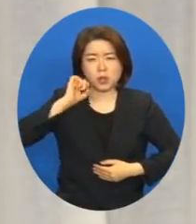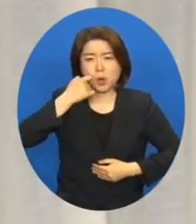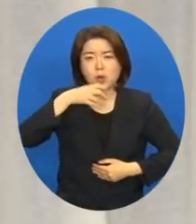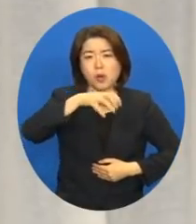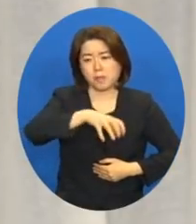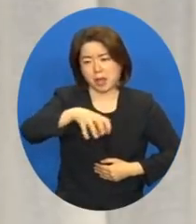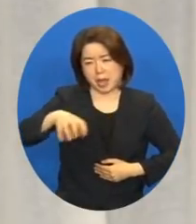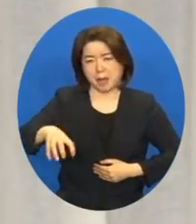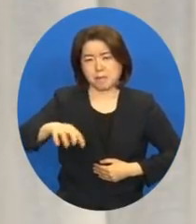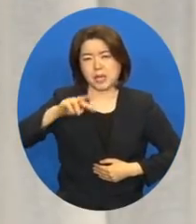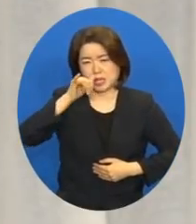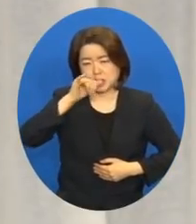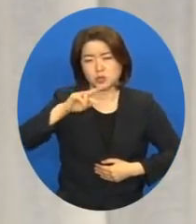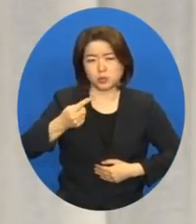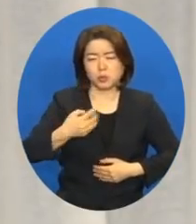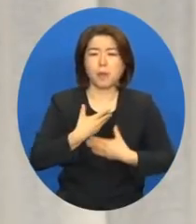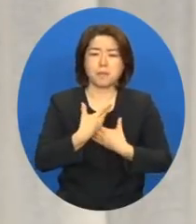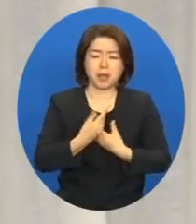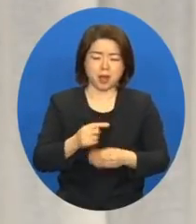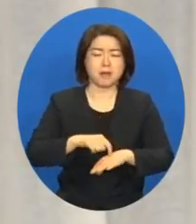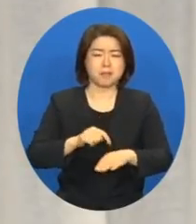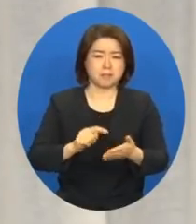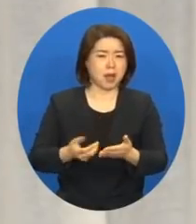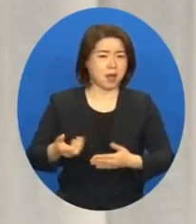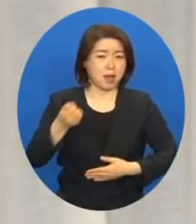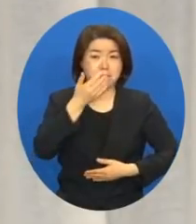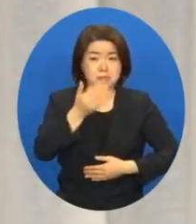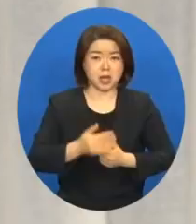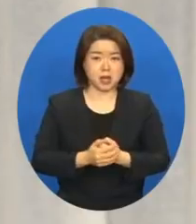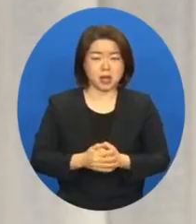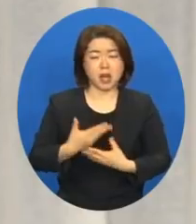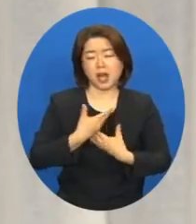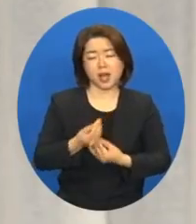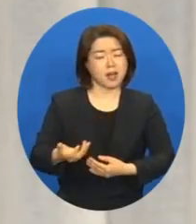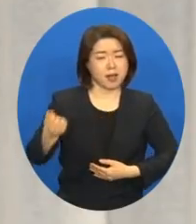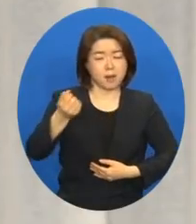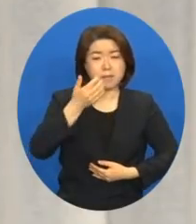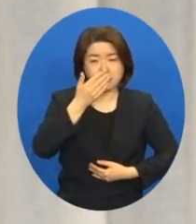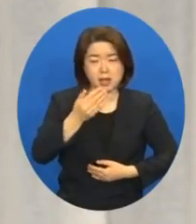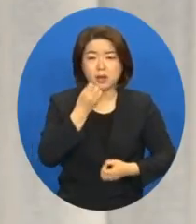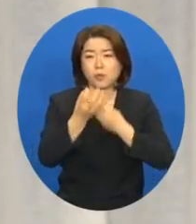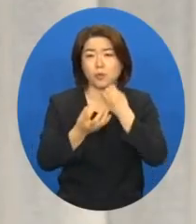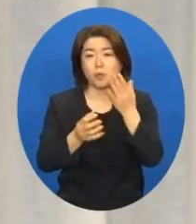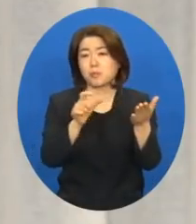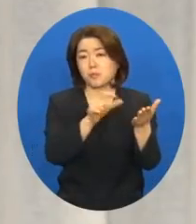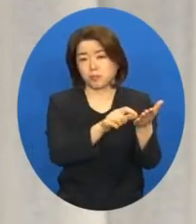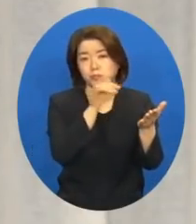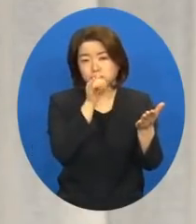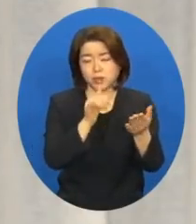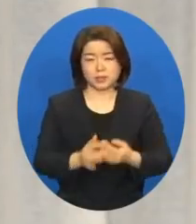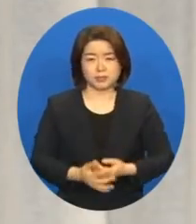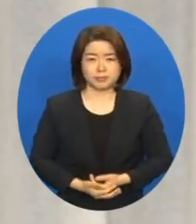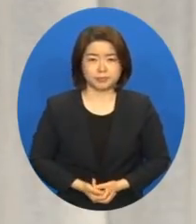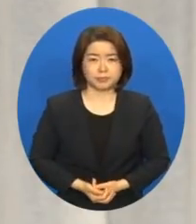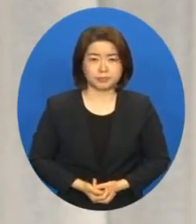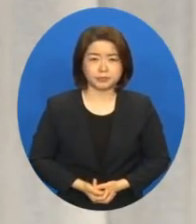그는 편안했다고 그랬습니다. 안식을 누릴 수 있었다고 고백했습니다.